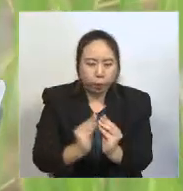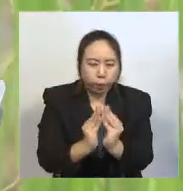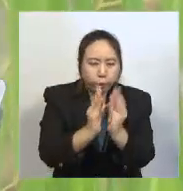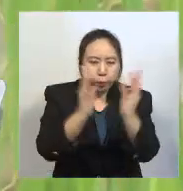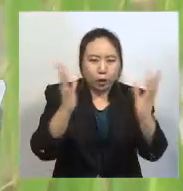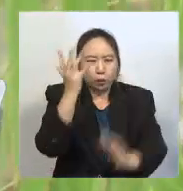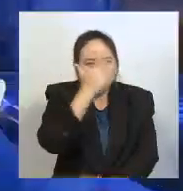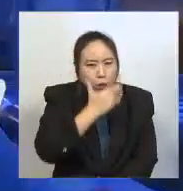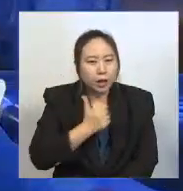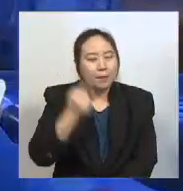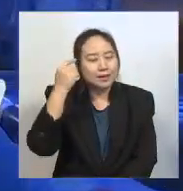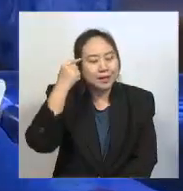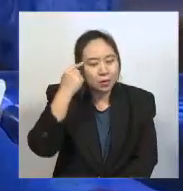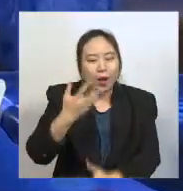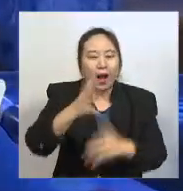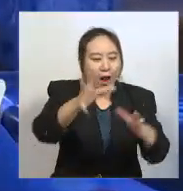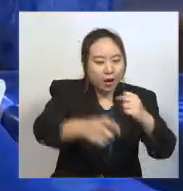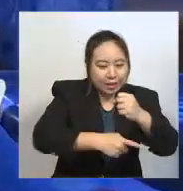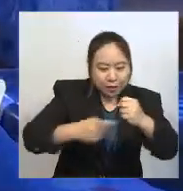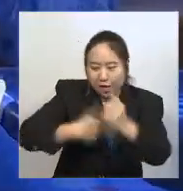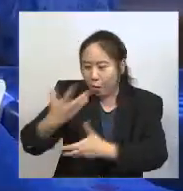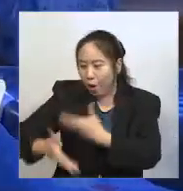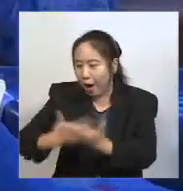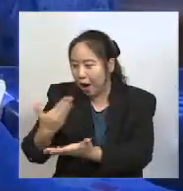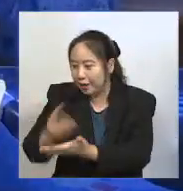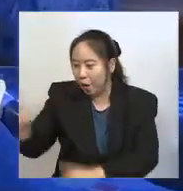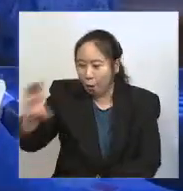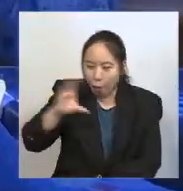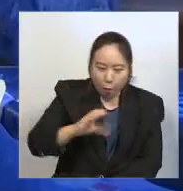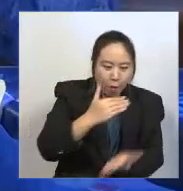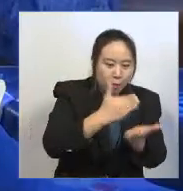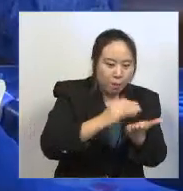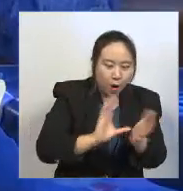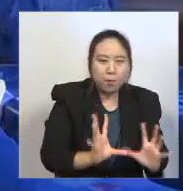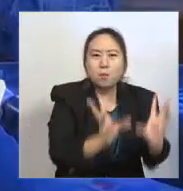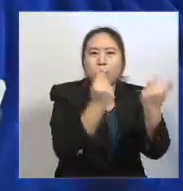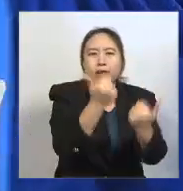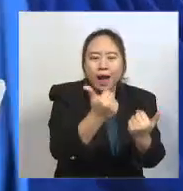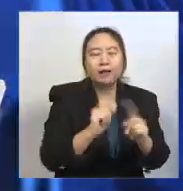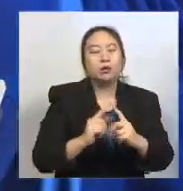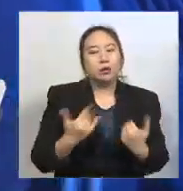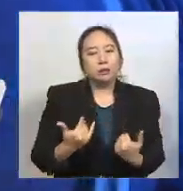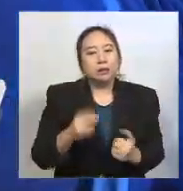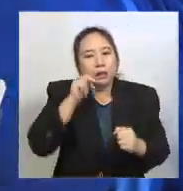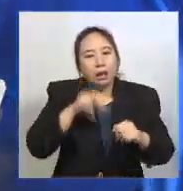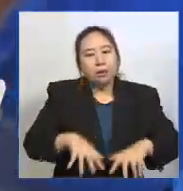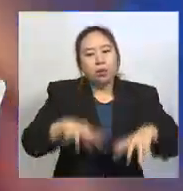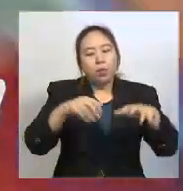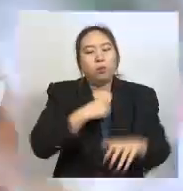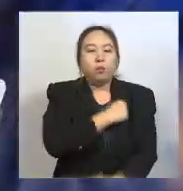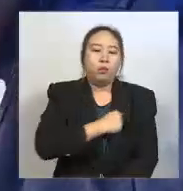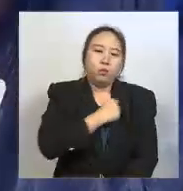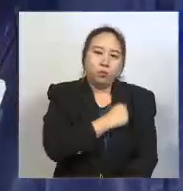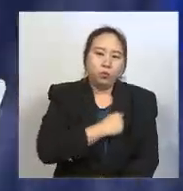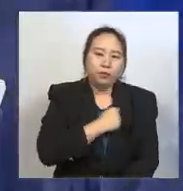แล้วก็คิดว่าจะปลดหนี้แต่ก็มาถูกน้ำท่วมก่อนก็ทำให้หลายคนนั้นเสียใจนะคะกับเรื่องที่เกิดขึ้น